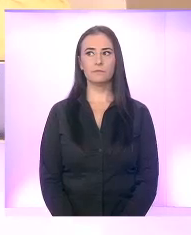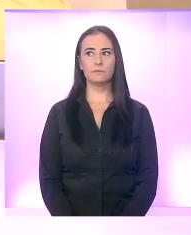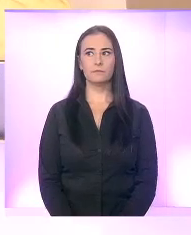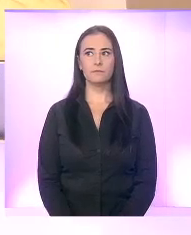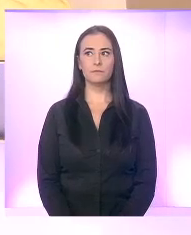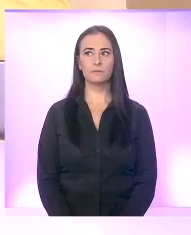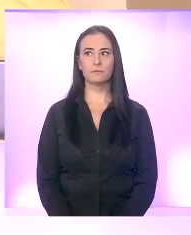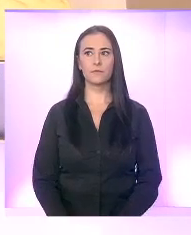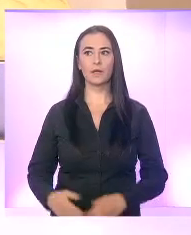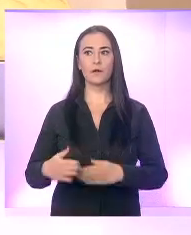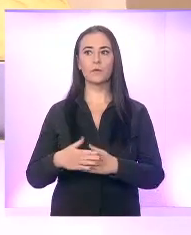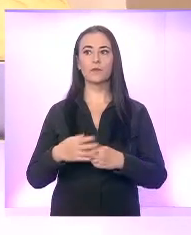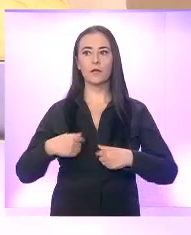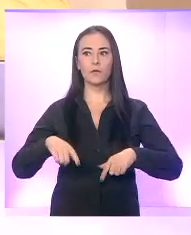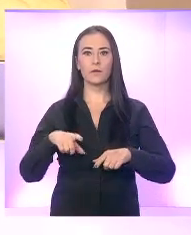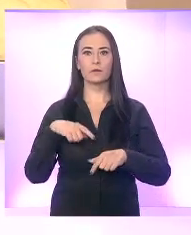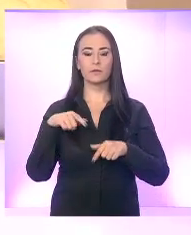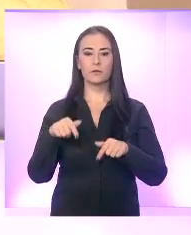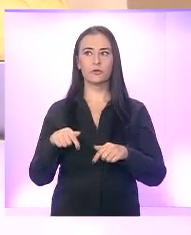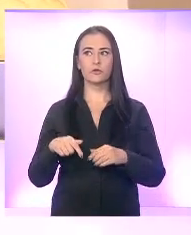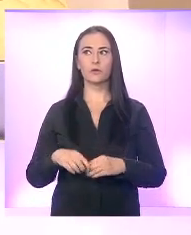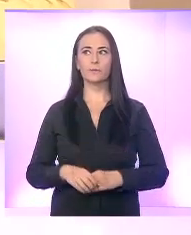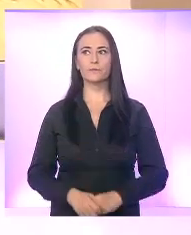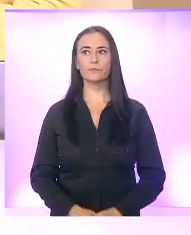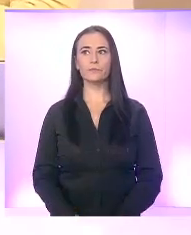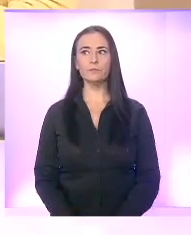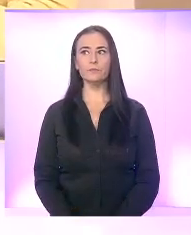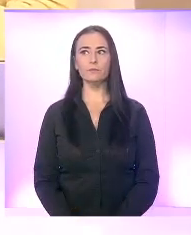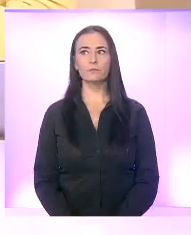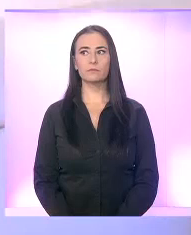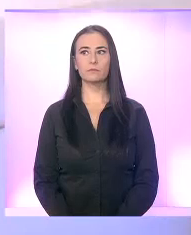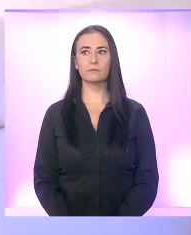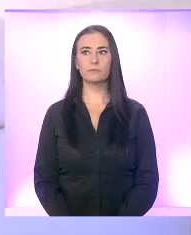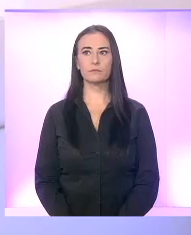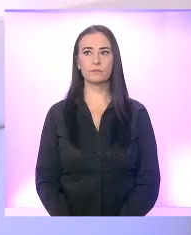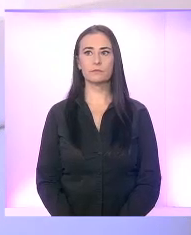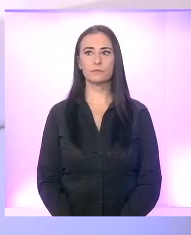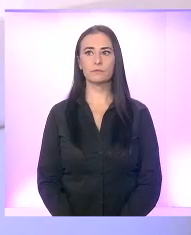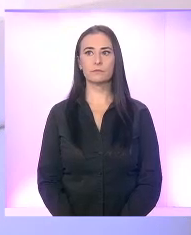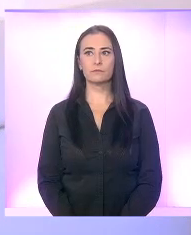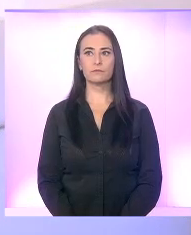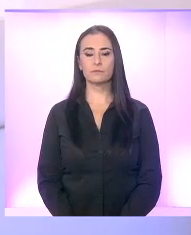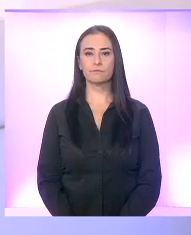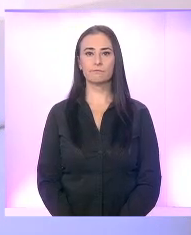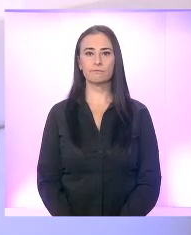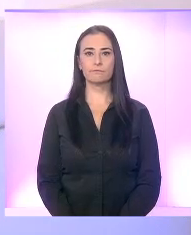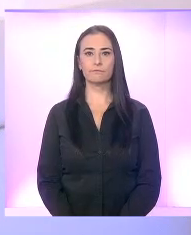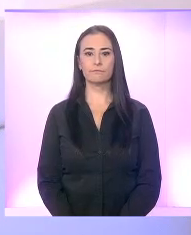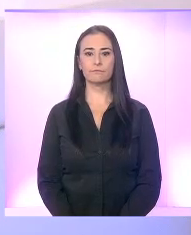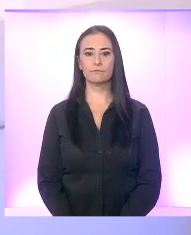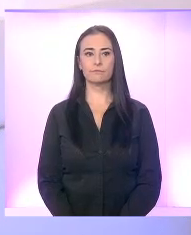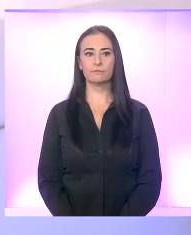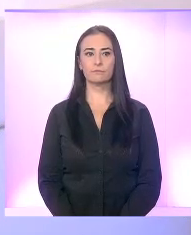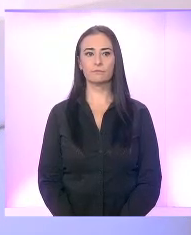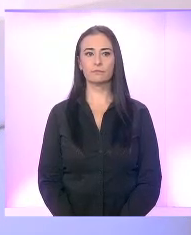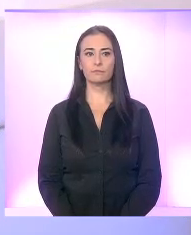Alături de noi în platou este colega noastră Cristina Zbârn. Discutăm despre acest subiect despre care am mai discutat și probabil vom avea în continuare